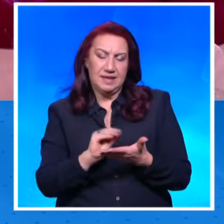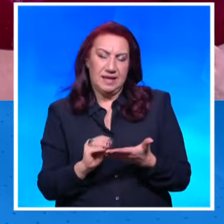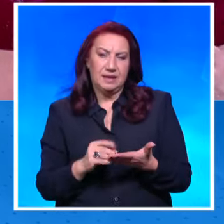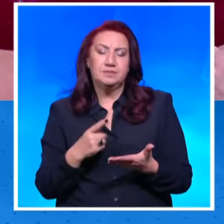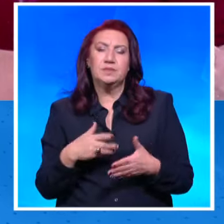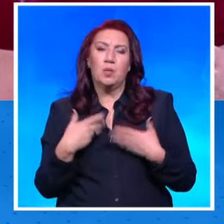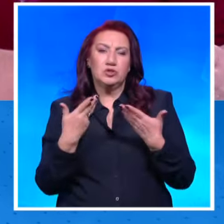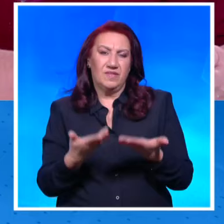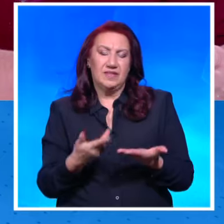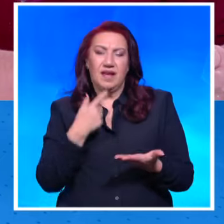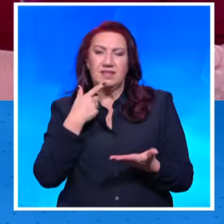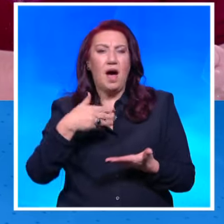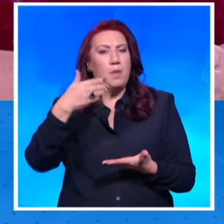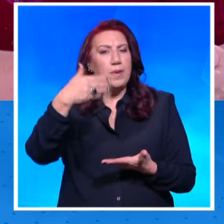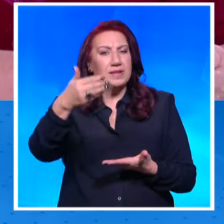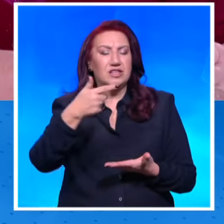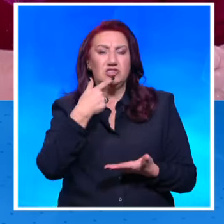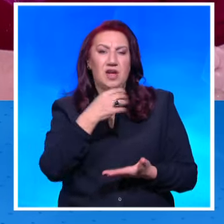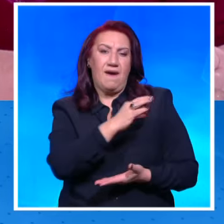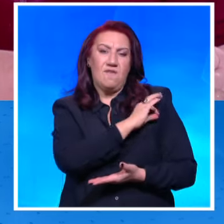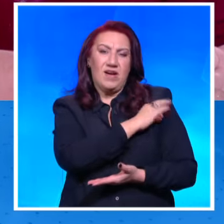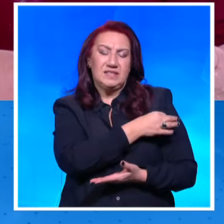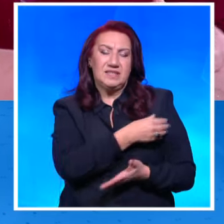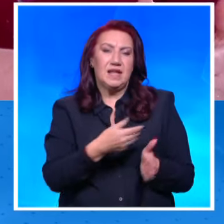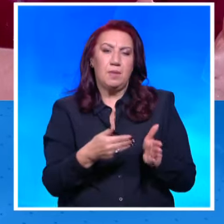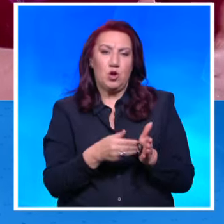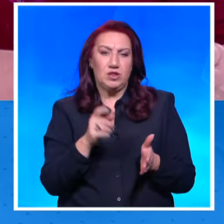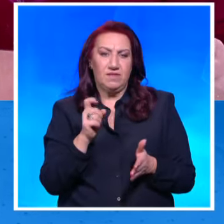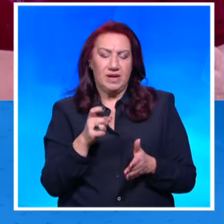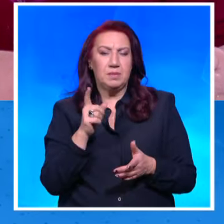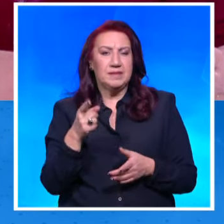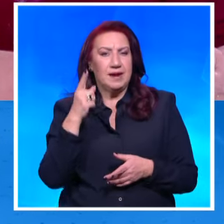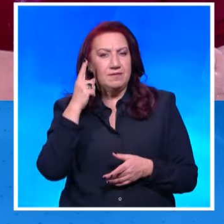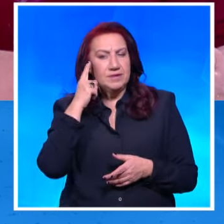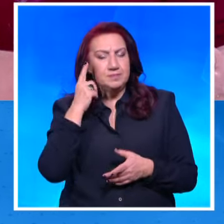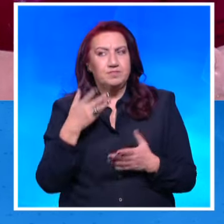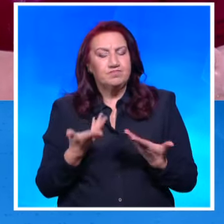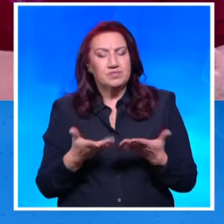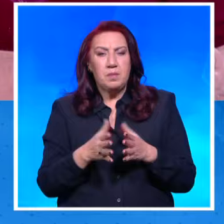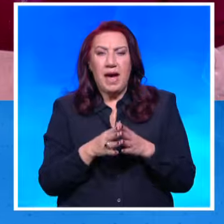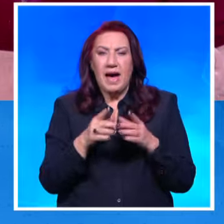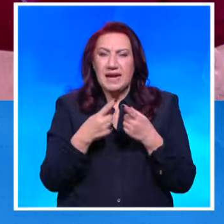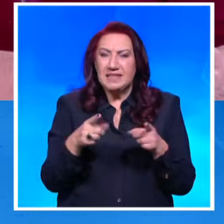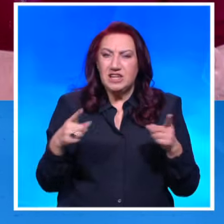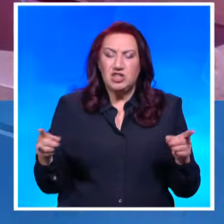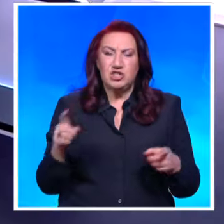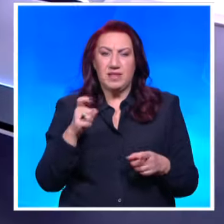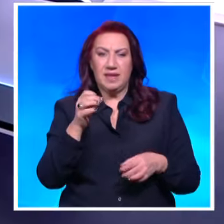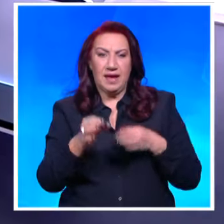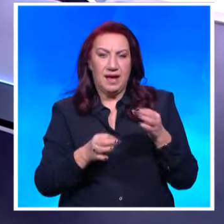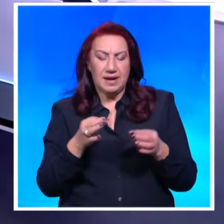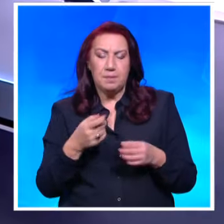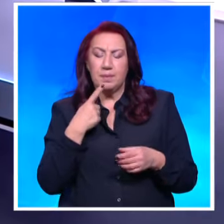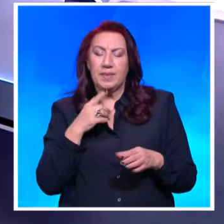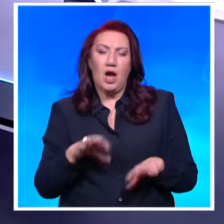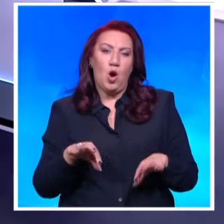на ваксините срещу грип, тъй като там трябва да се готвим за един по-широк спектър от щамове и евентуално да бъдем готови